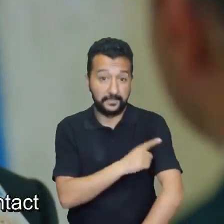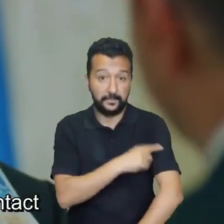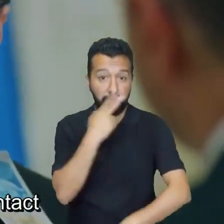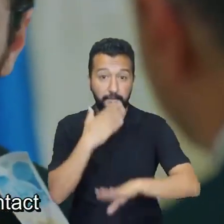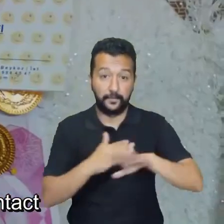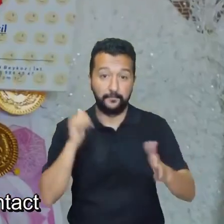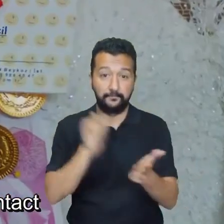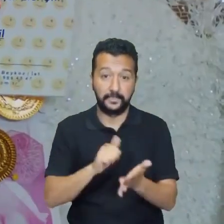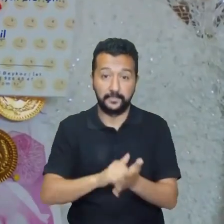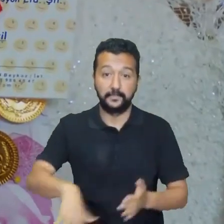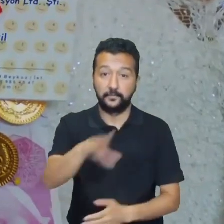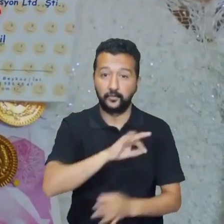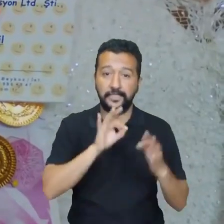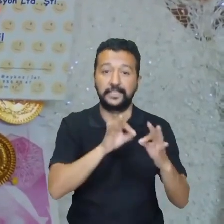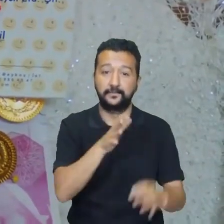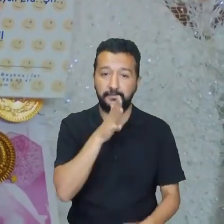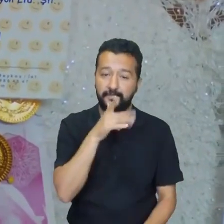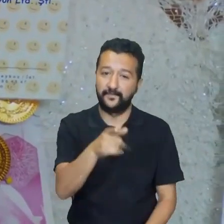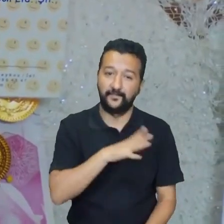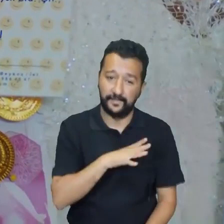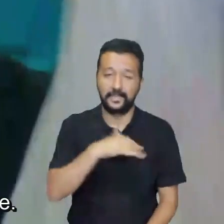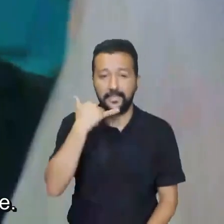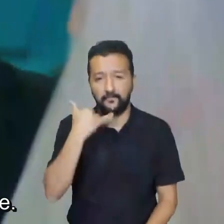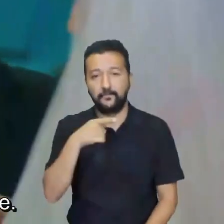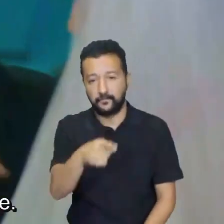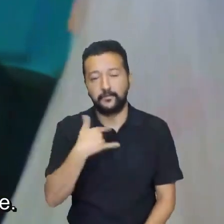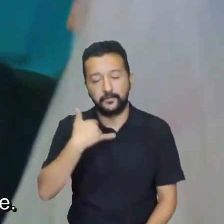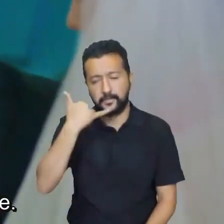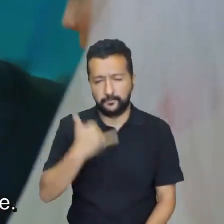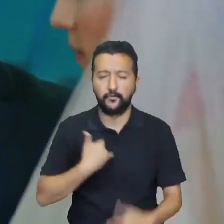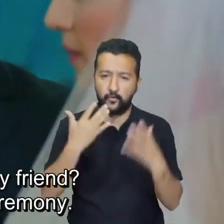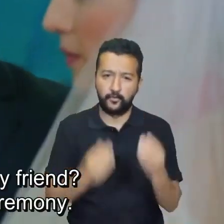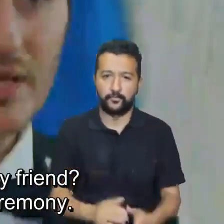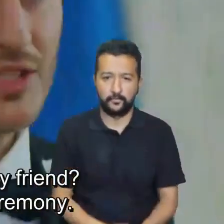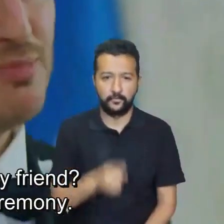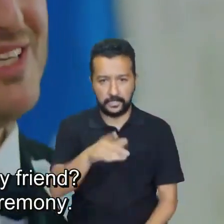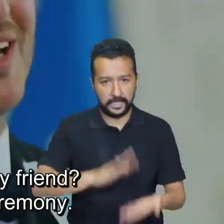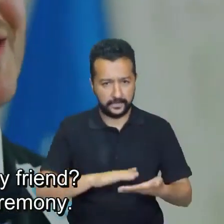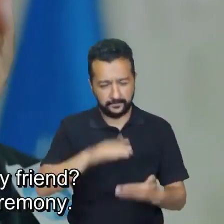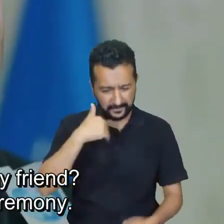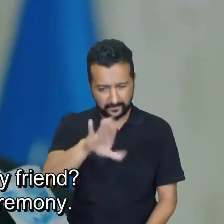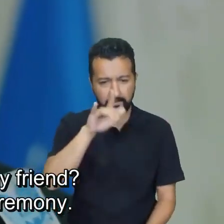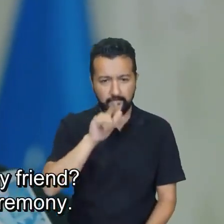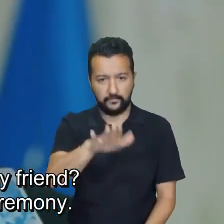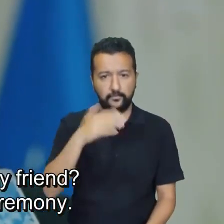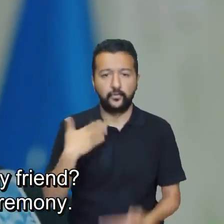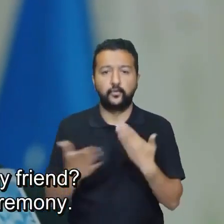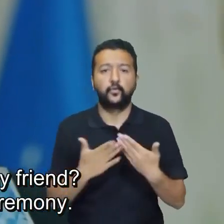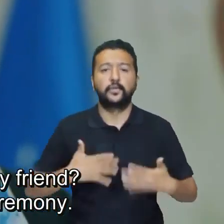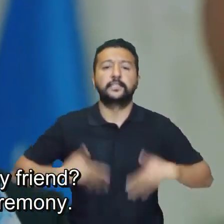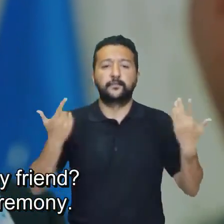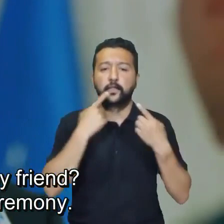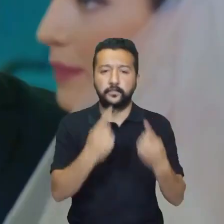kağıda basılıdır ve bütün iletişim bilgileri üstünde vardır, telefon vesaire. Buradan bana ulaşabilirsiniz. Ya arkadaşım bir git Allah'ını seversen, biz düğün